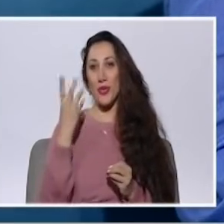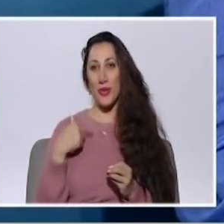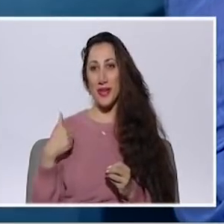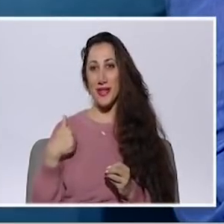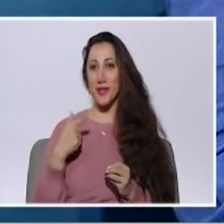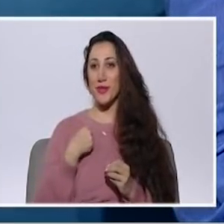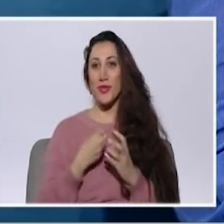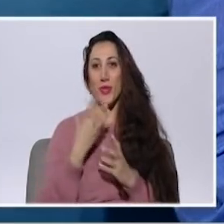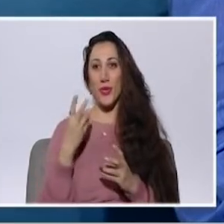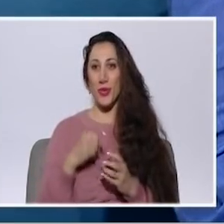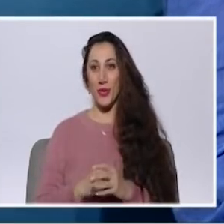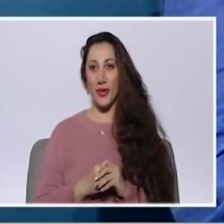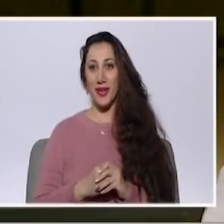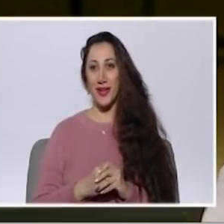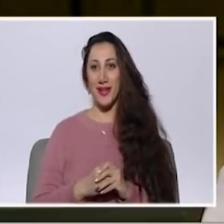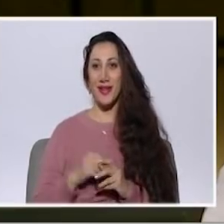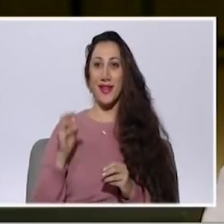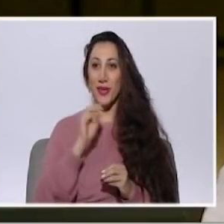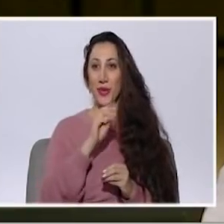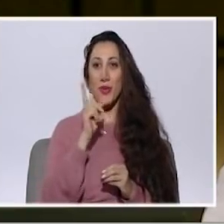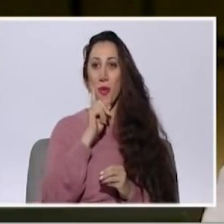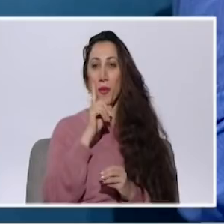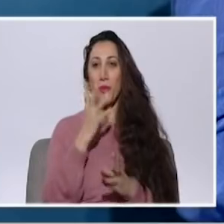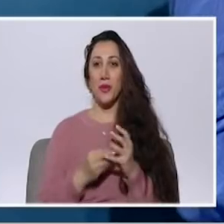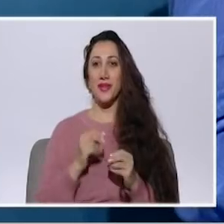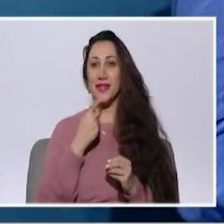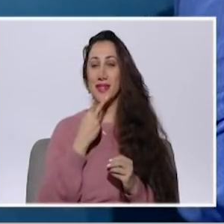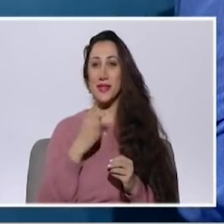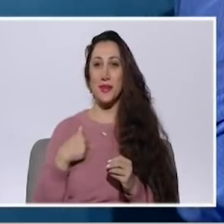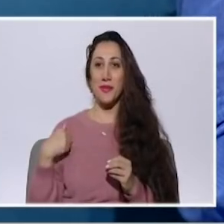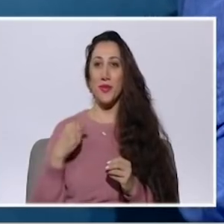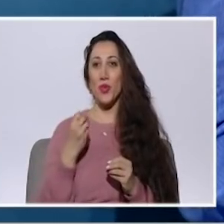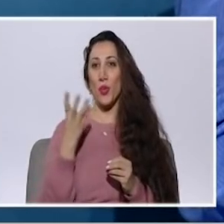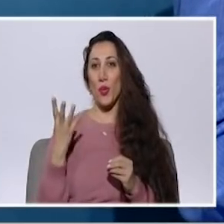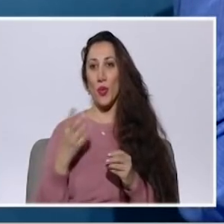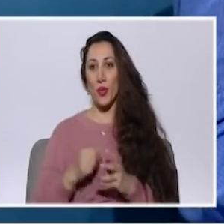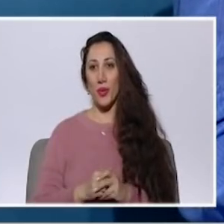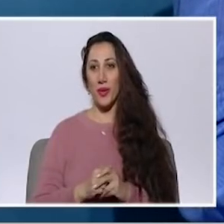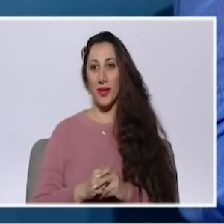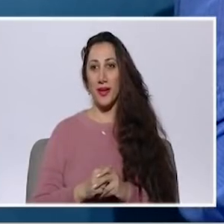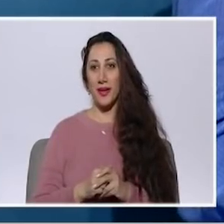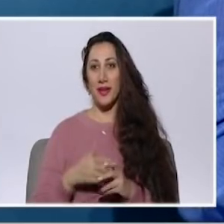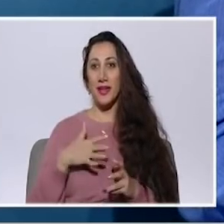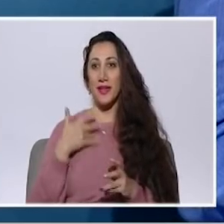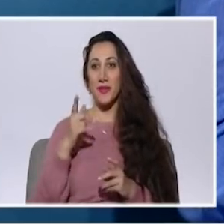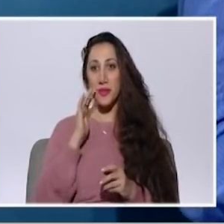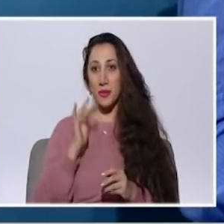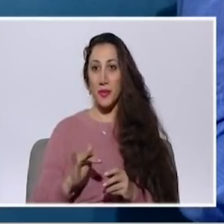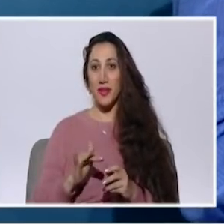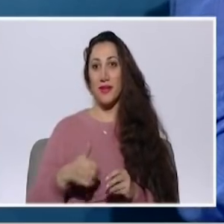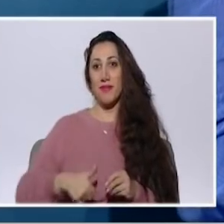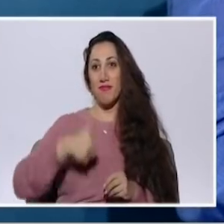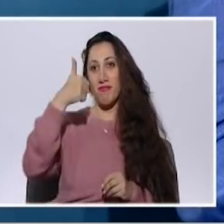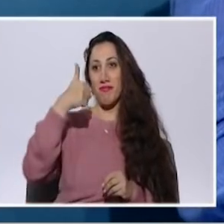نور، واللي بيعزني قوي بيقول لي يا ام نور. نفسك نور تطلع ايه؟ نفسي تبقى حاجه مميزه في اي مجال، بس